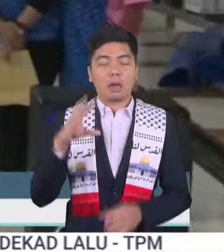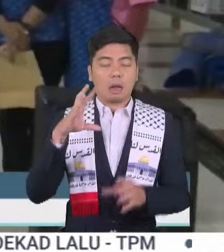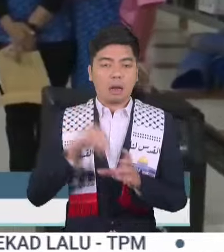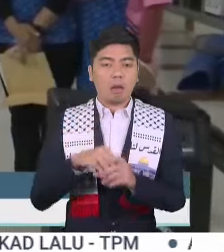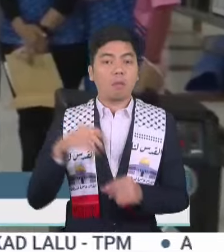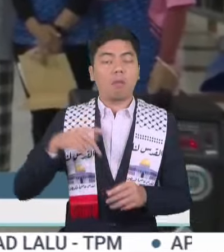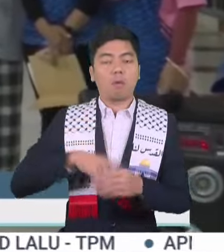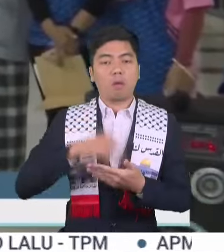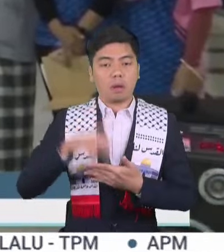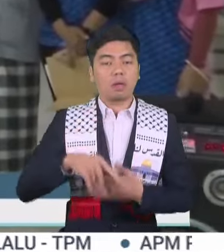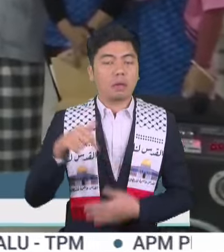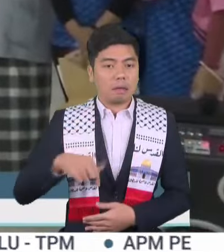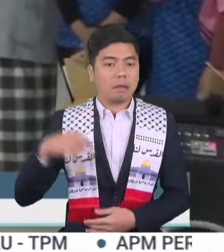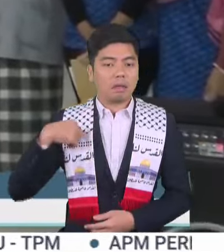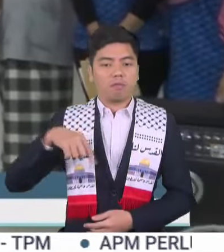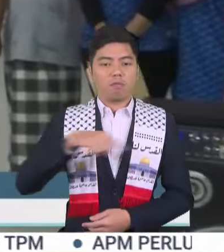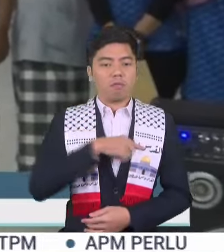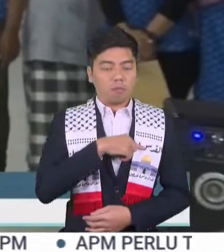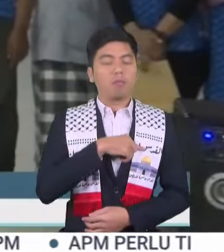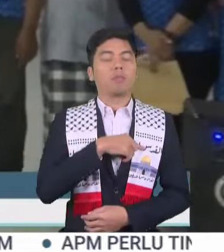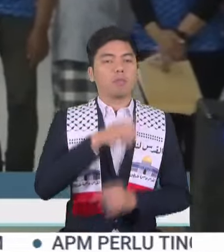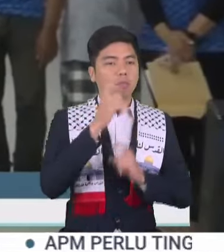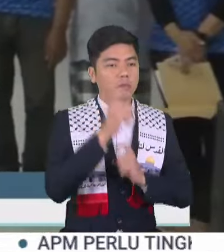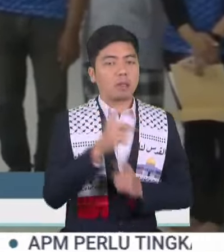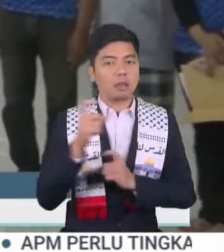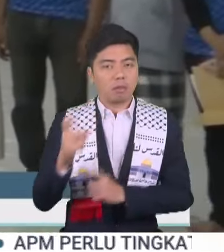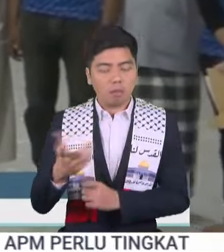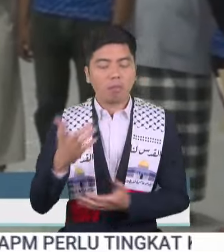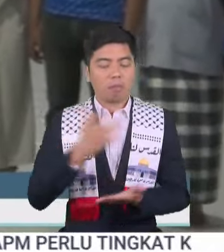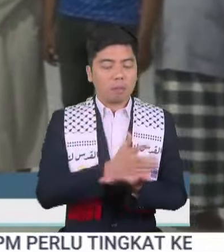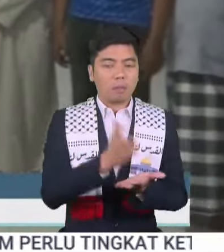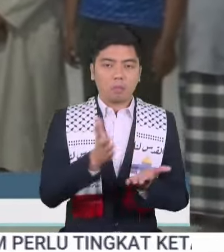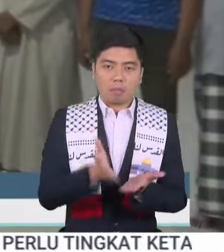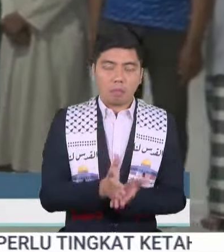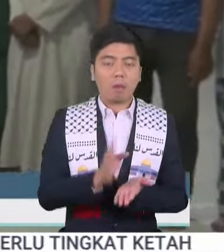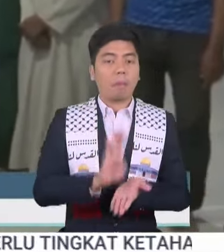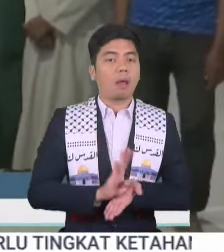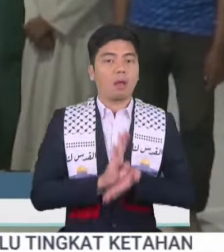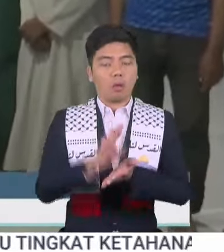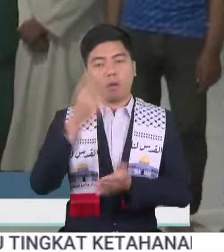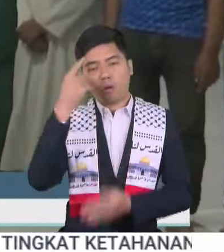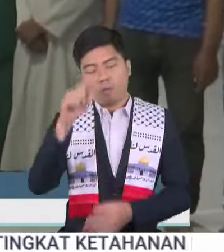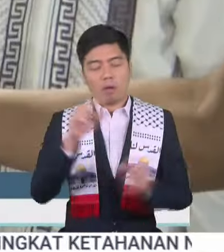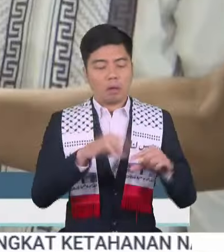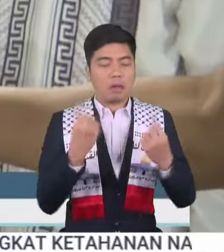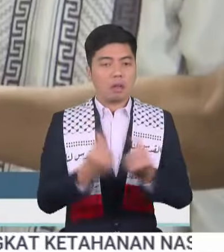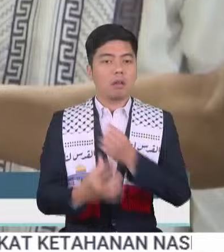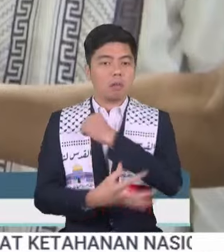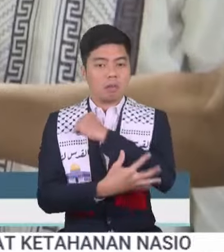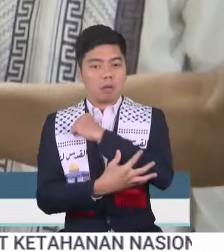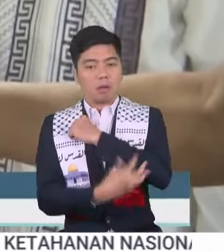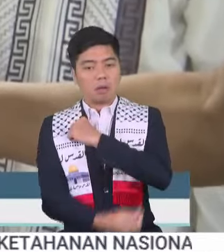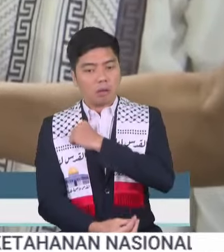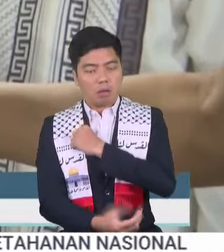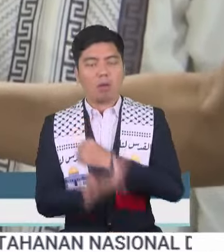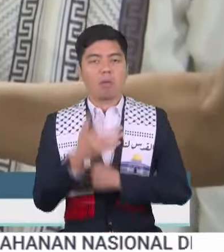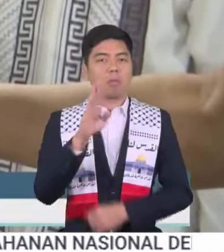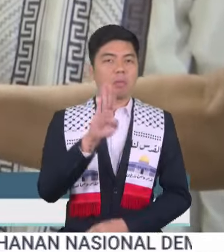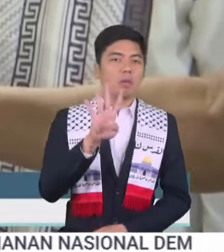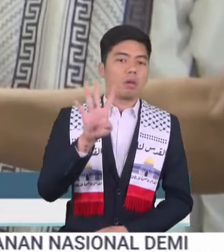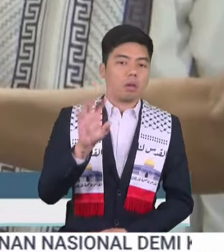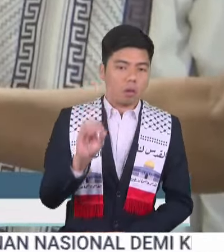ini, kita akan menyampaikan sumbangan, agihan, bantuan kepada golongan miskin dan juga